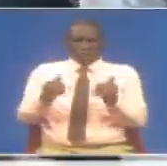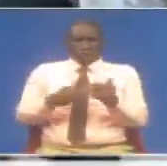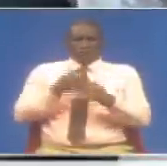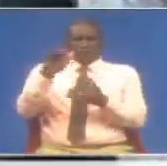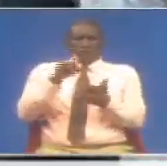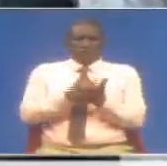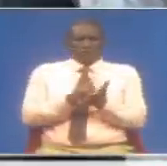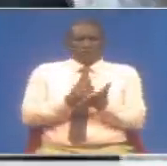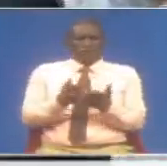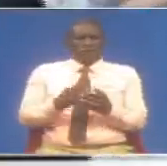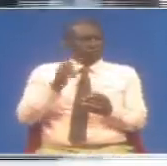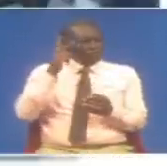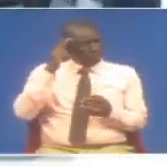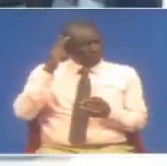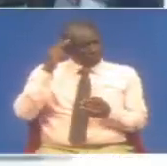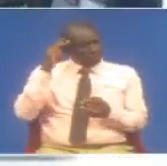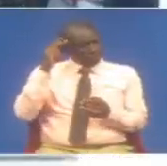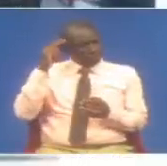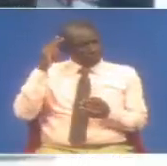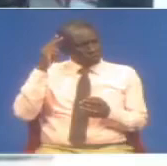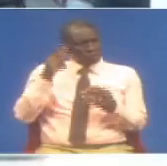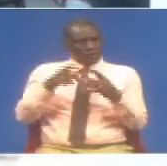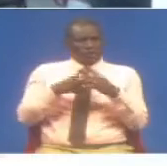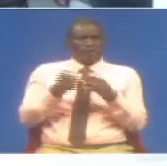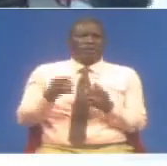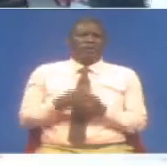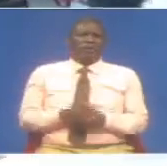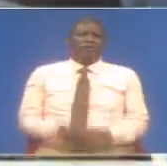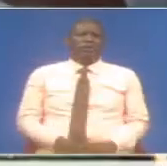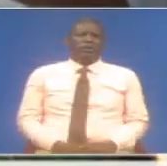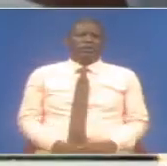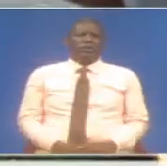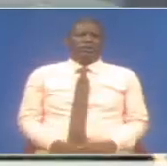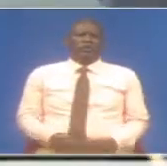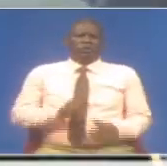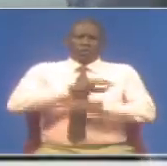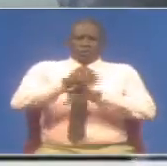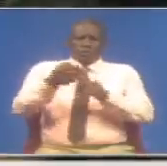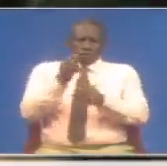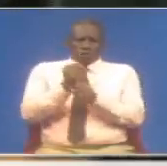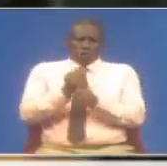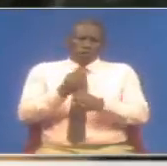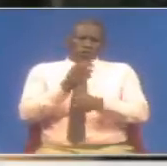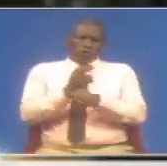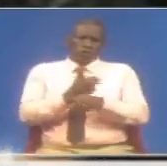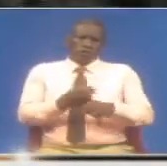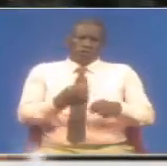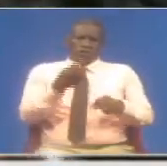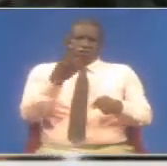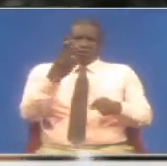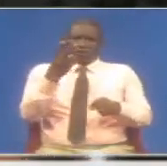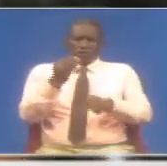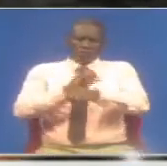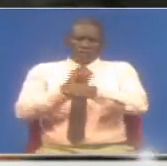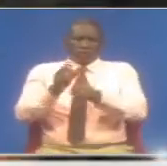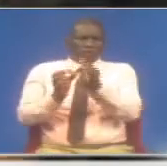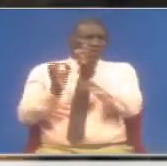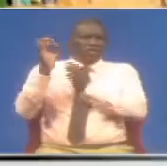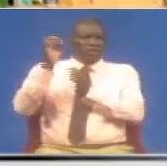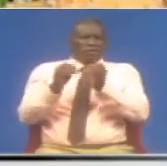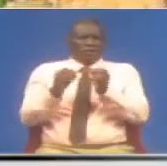shughuli nzima kunyolewa inaanza. Shughuli nzima hii huchukua takriban dakika 20 kwa kutegemea mtindo